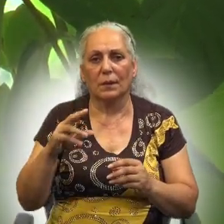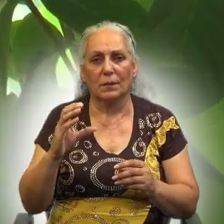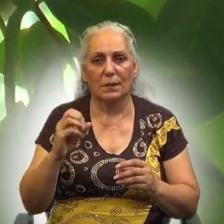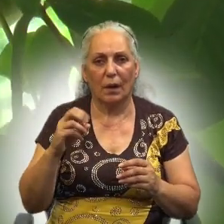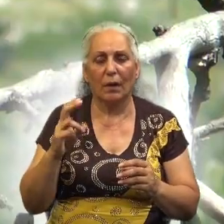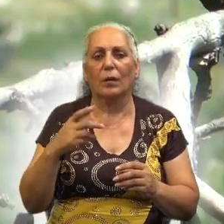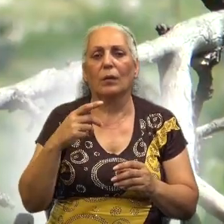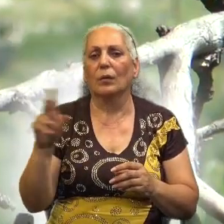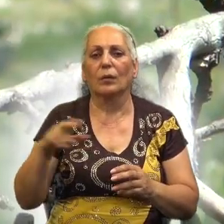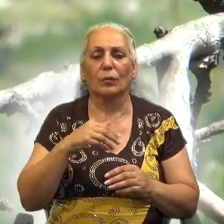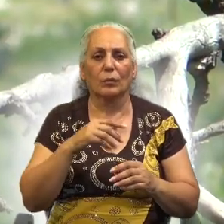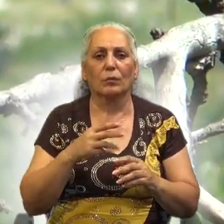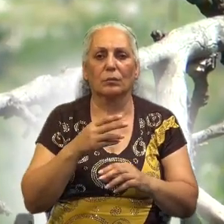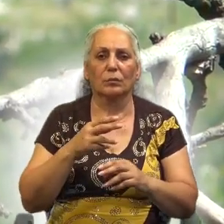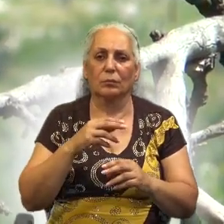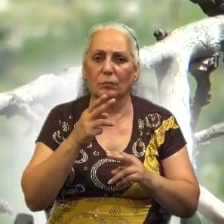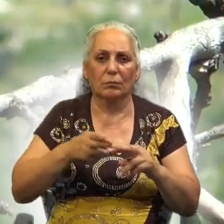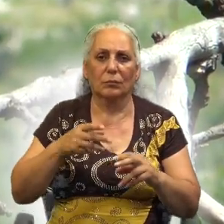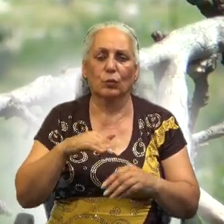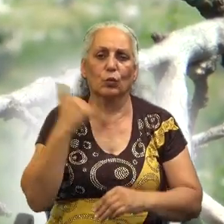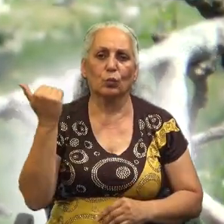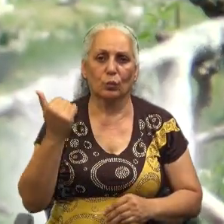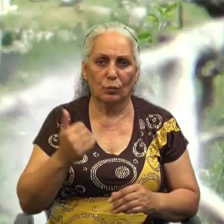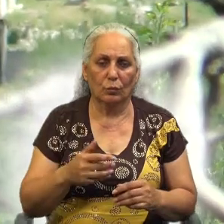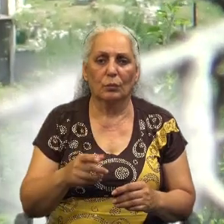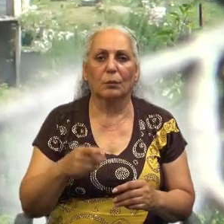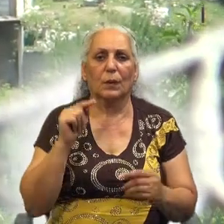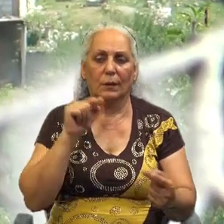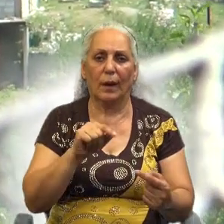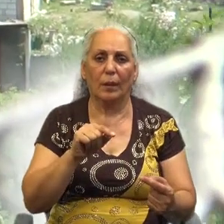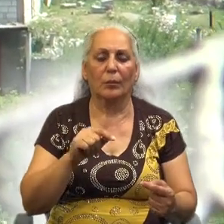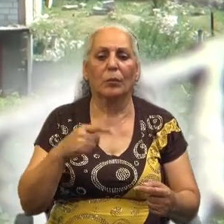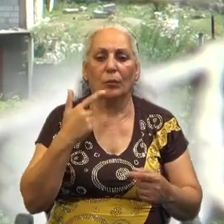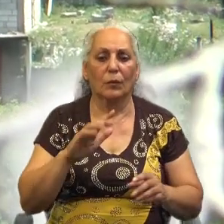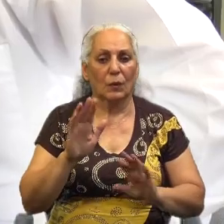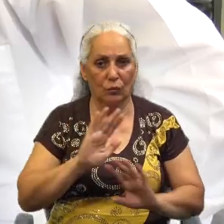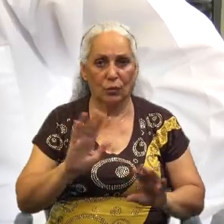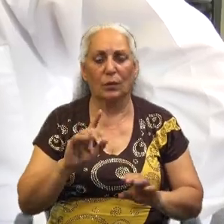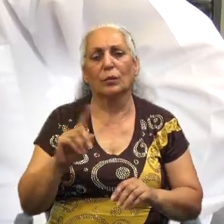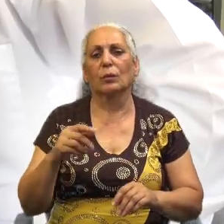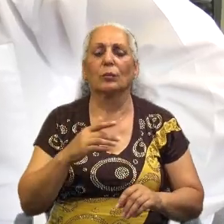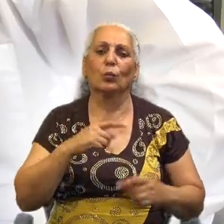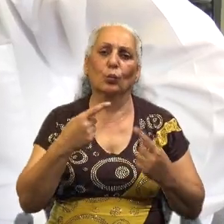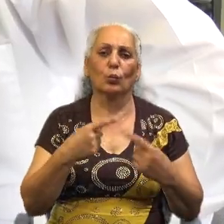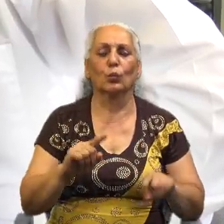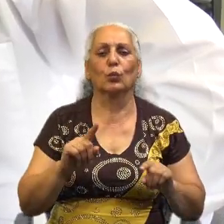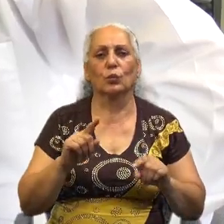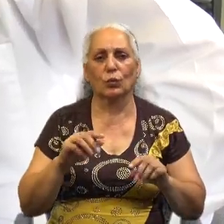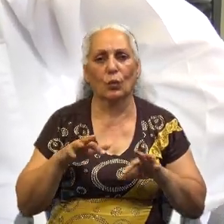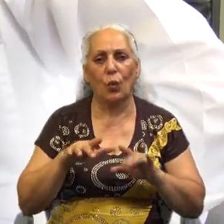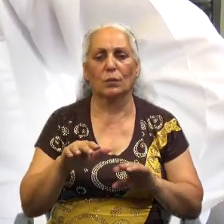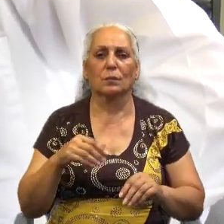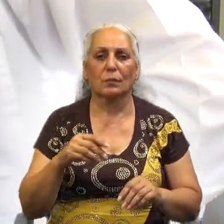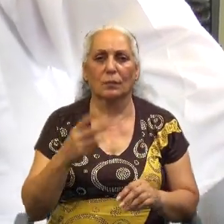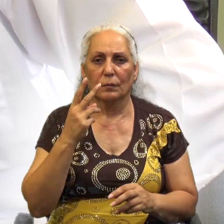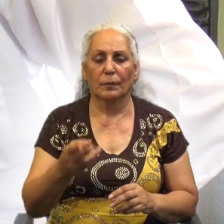եթե խոշորացնեն, ապա գոնե մոտ համայնքի հետ, այլապես կդիմեն տարածված մեթոդի։ Մենք ճիշտ ասած, սա ես իմ